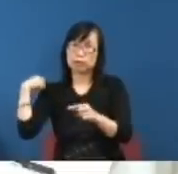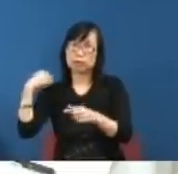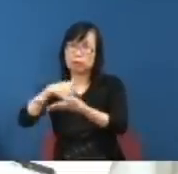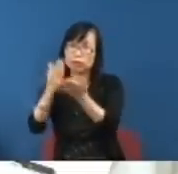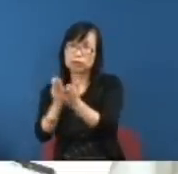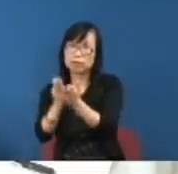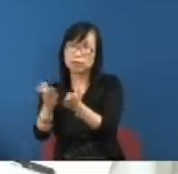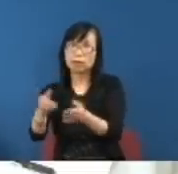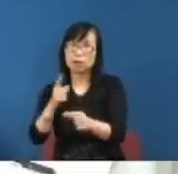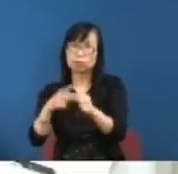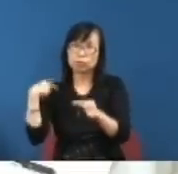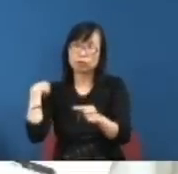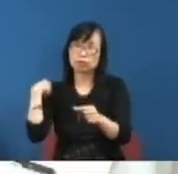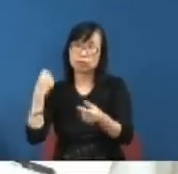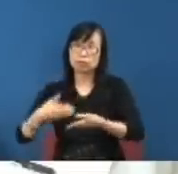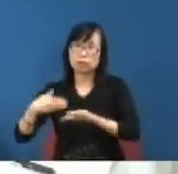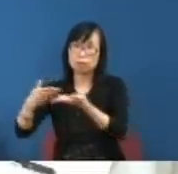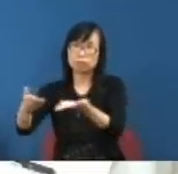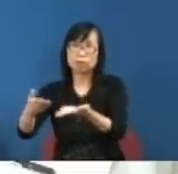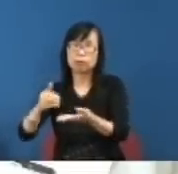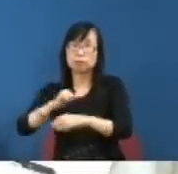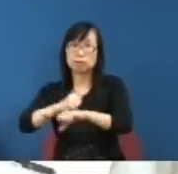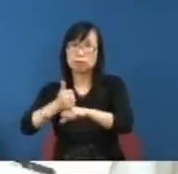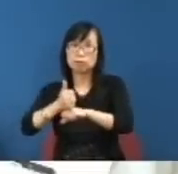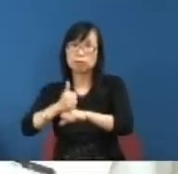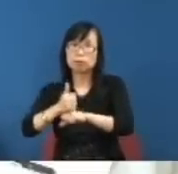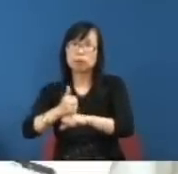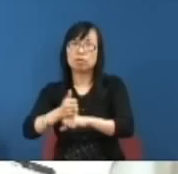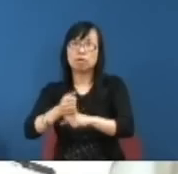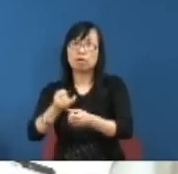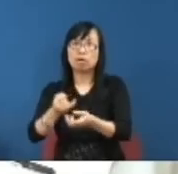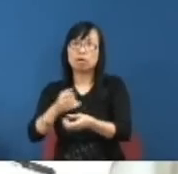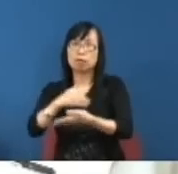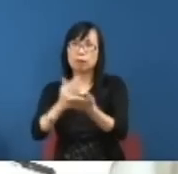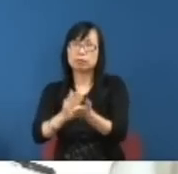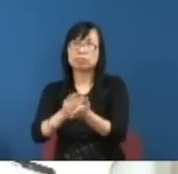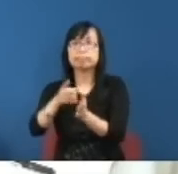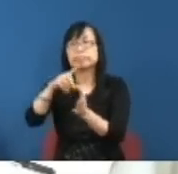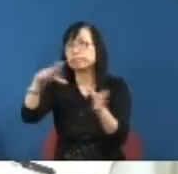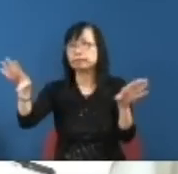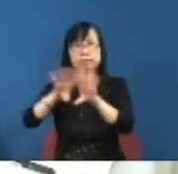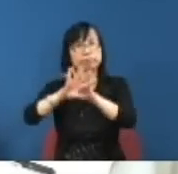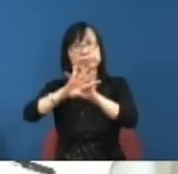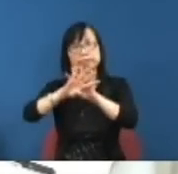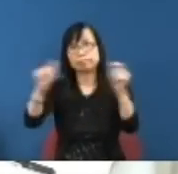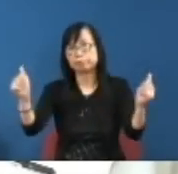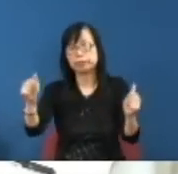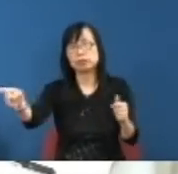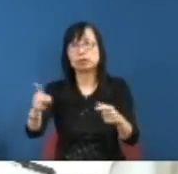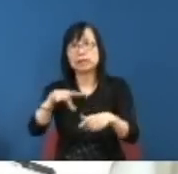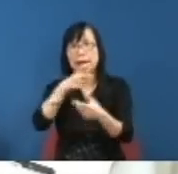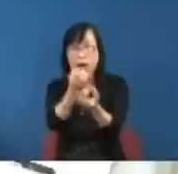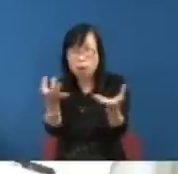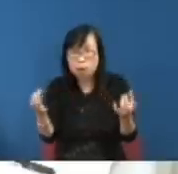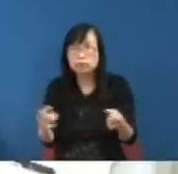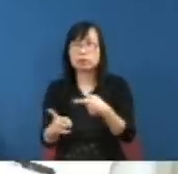國以出口導向為基礎嘅產業一定係崩潰嘅。咁所以呢個就我哋睇到話所謂溫州危機